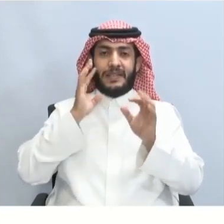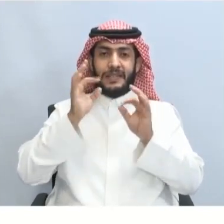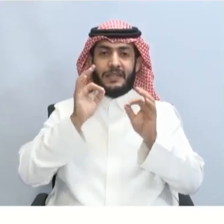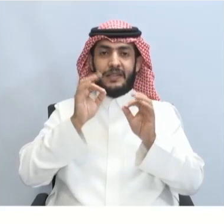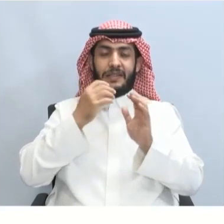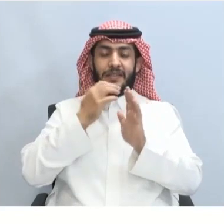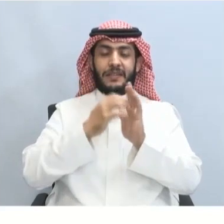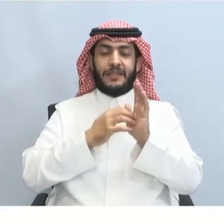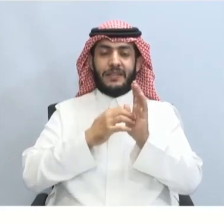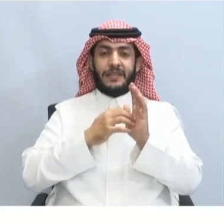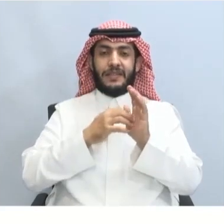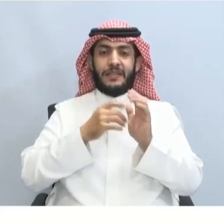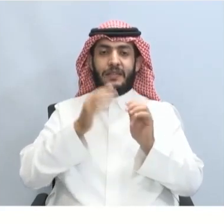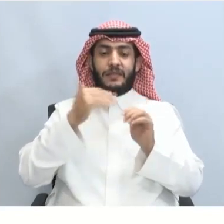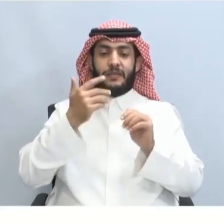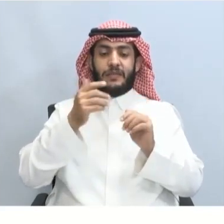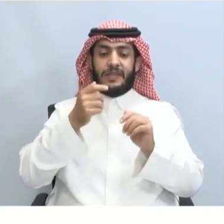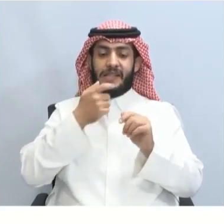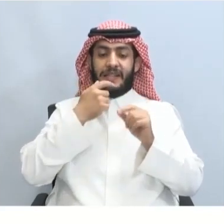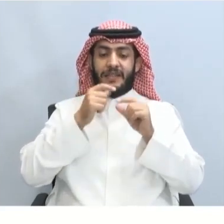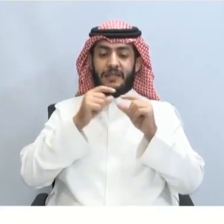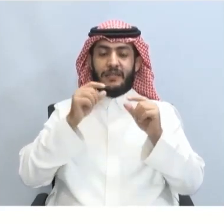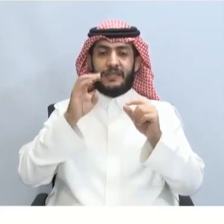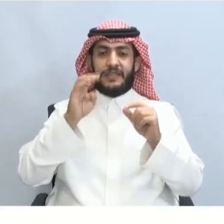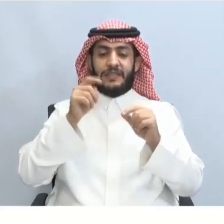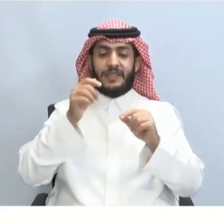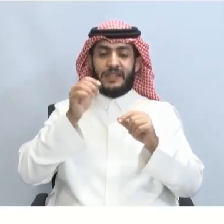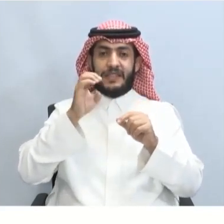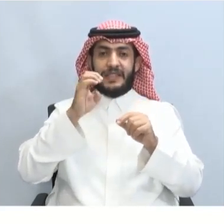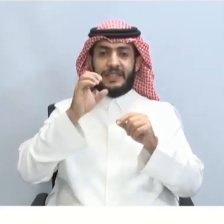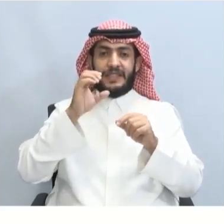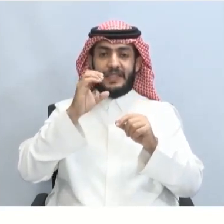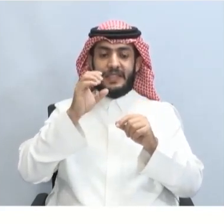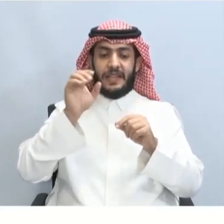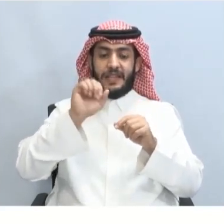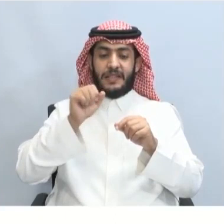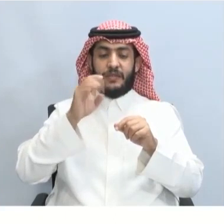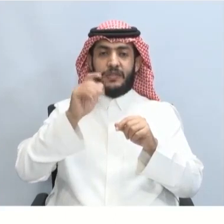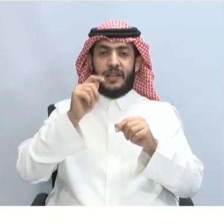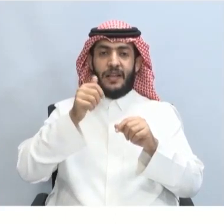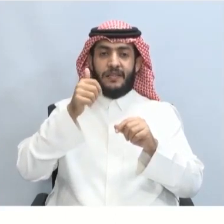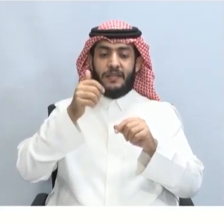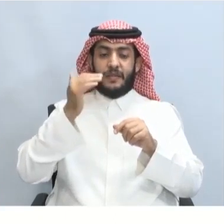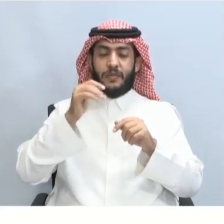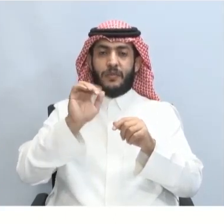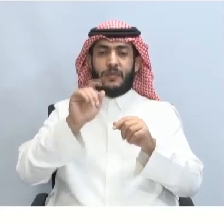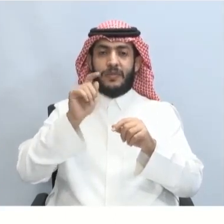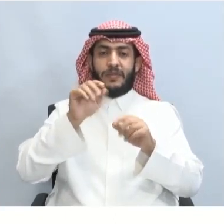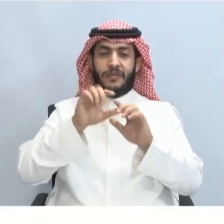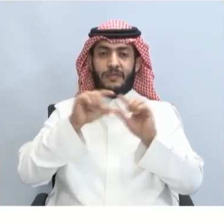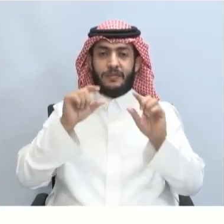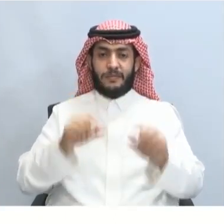النمطيه سي اس اس وجافا سكريبت ومن هذه المحررات على سبيل المثال فيجو استديو